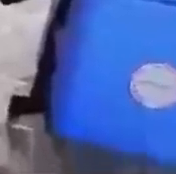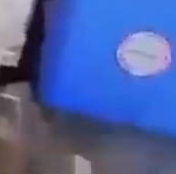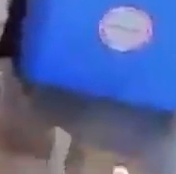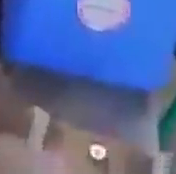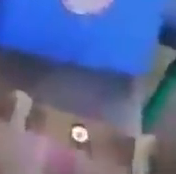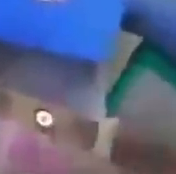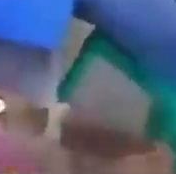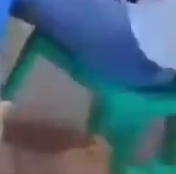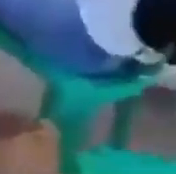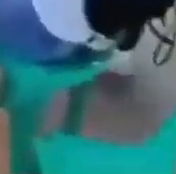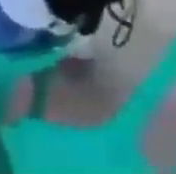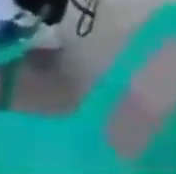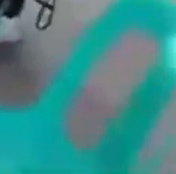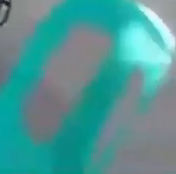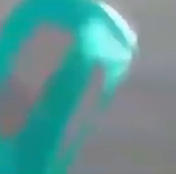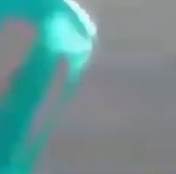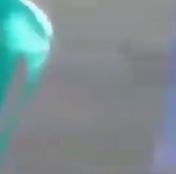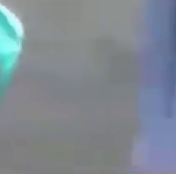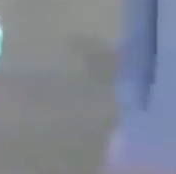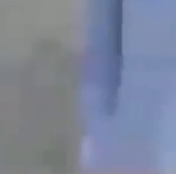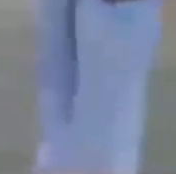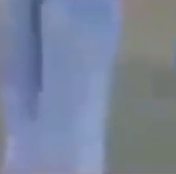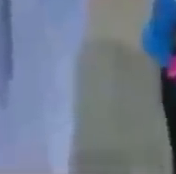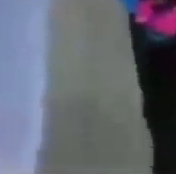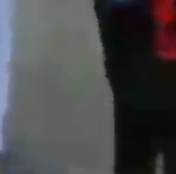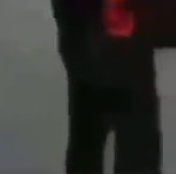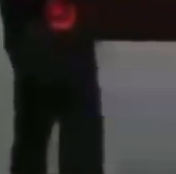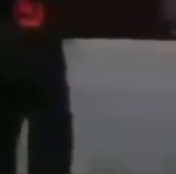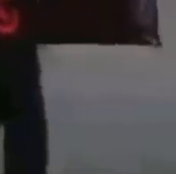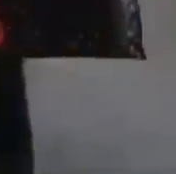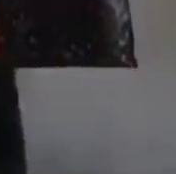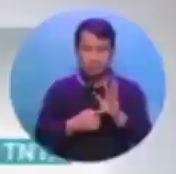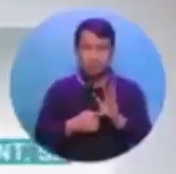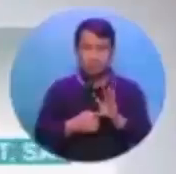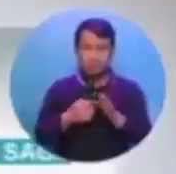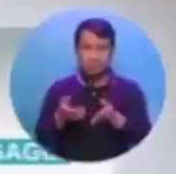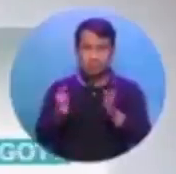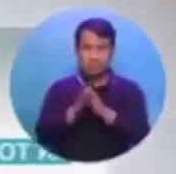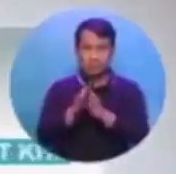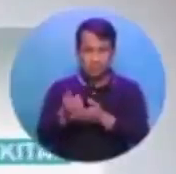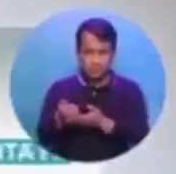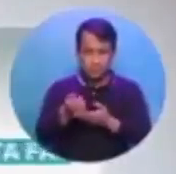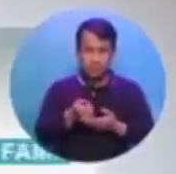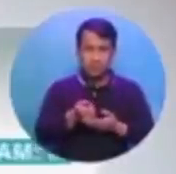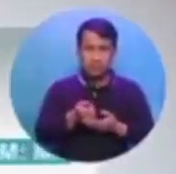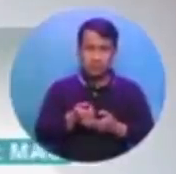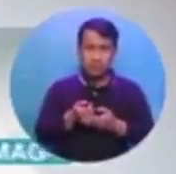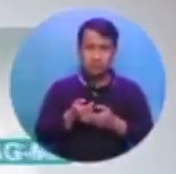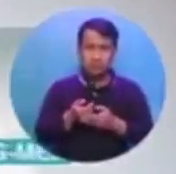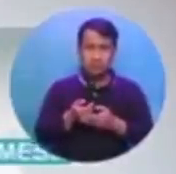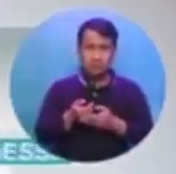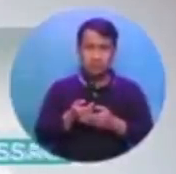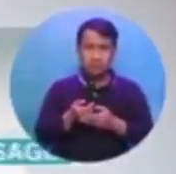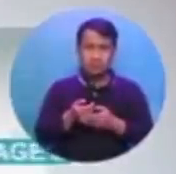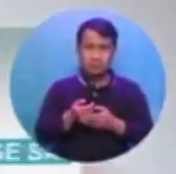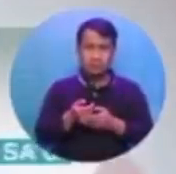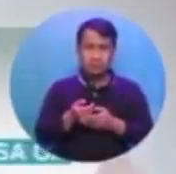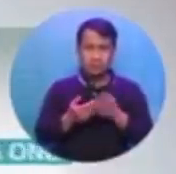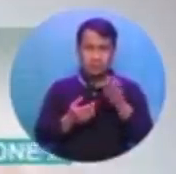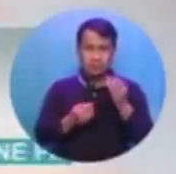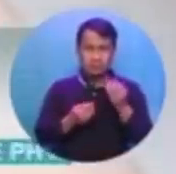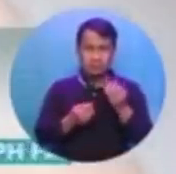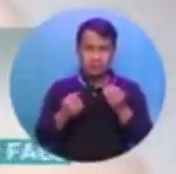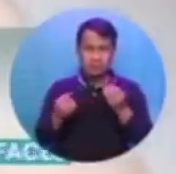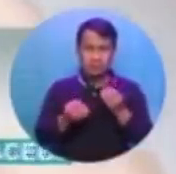mga kasamahan po buong Nueva Ecija po. Kaya po ako lang rin po yung naglakas loob na humingi po ng tulong po sa inyo kasi po puro follow-up na lang